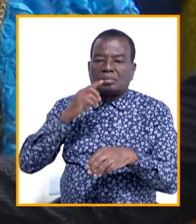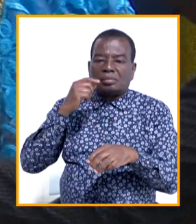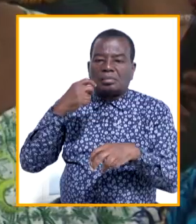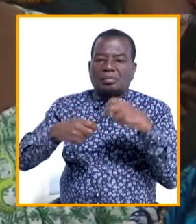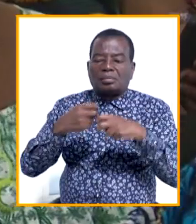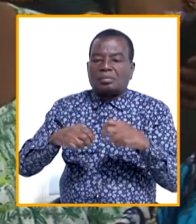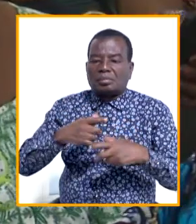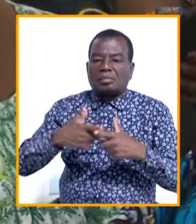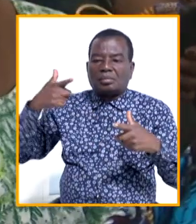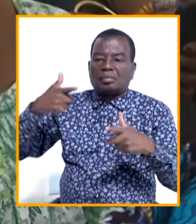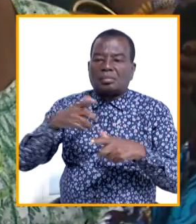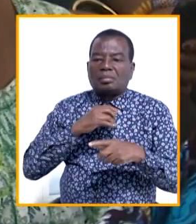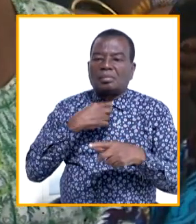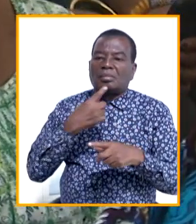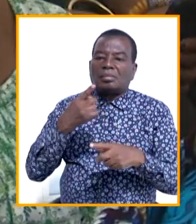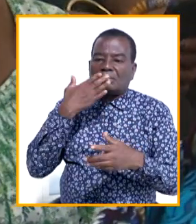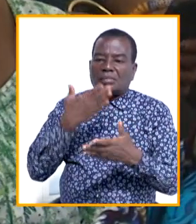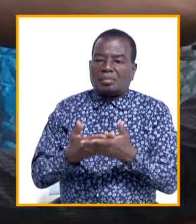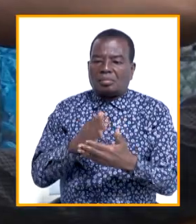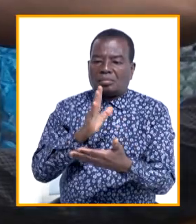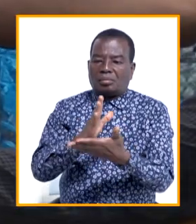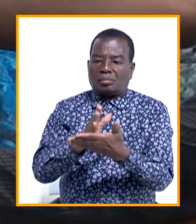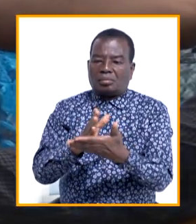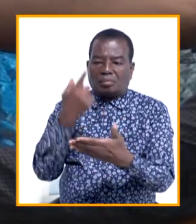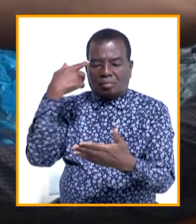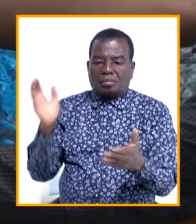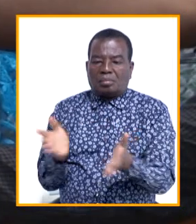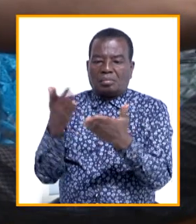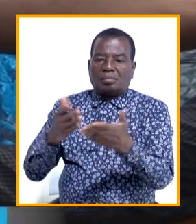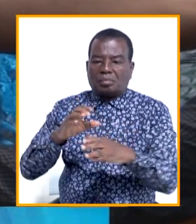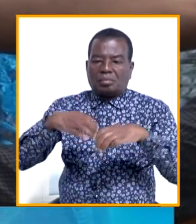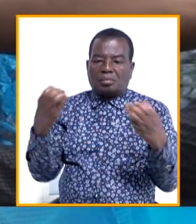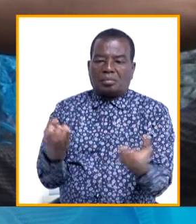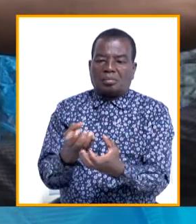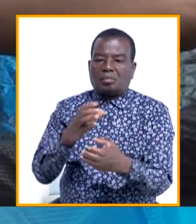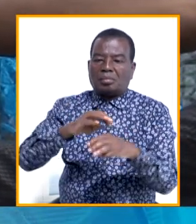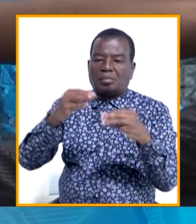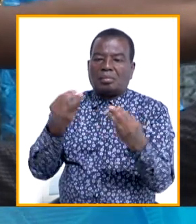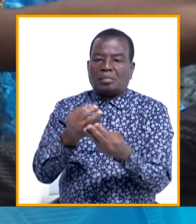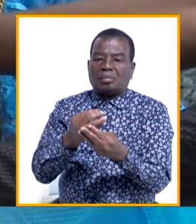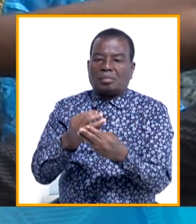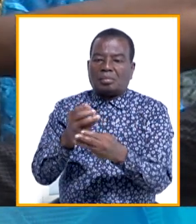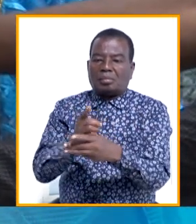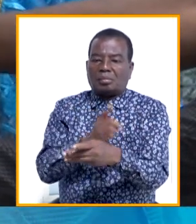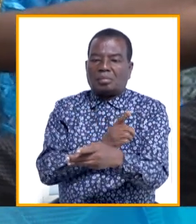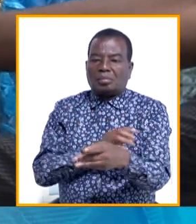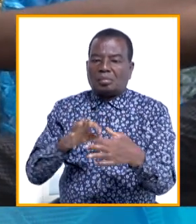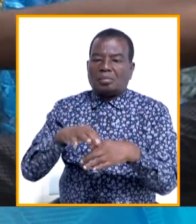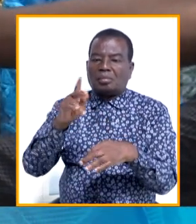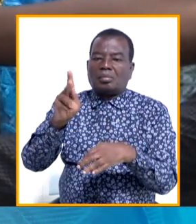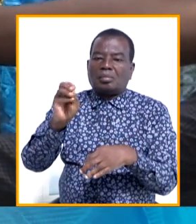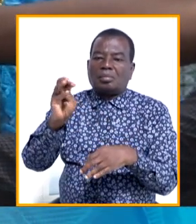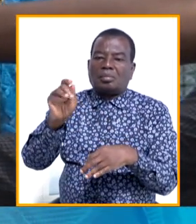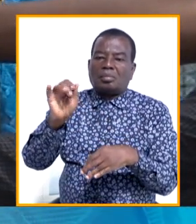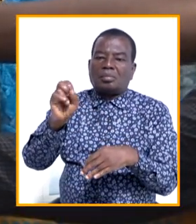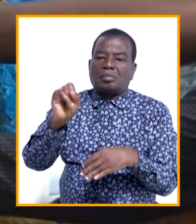question majeure nous avons estimé qu'il était bon de nous arrêter pour encourager la communauté la mutuelle de développement de la communauté oduk de Kumassi